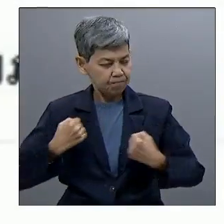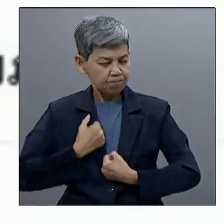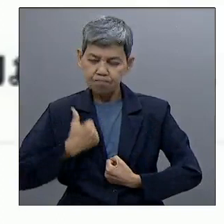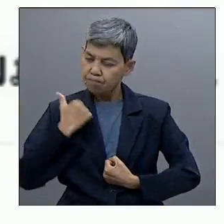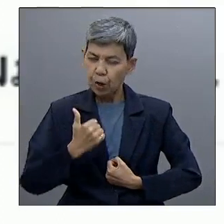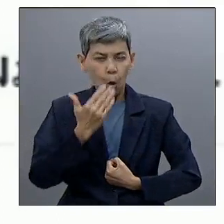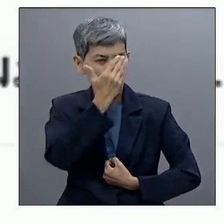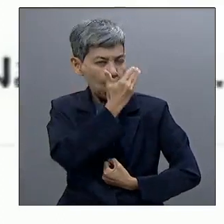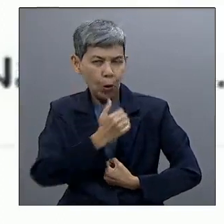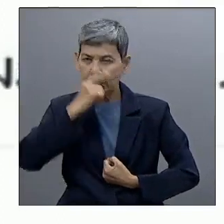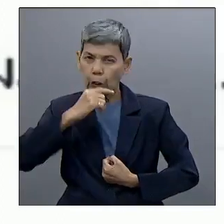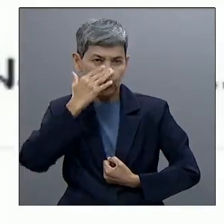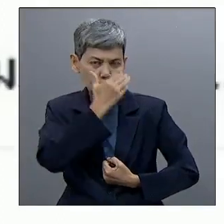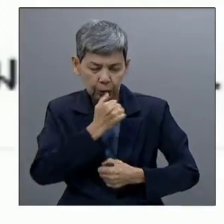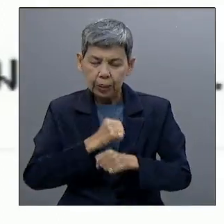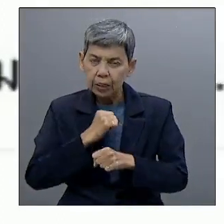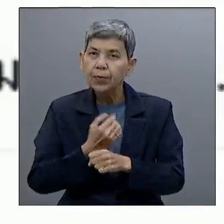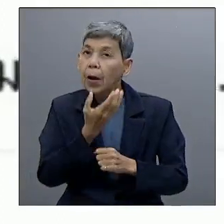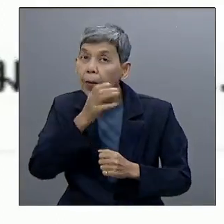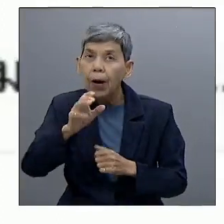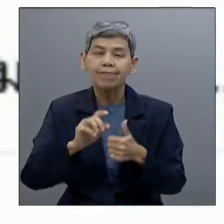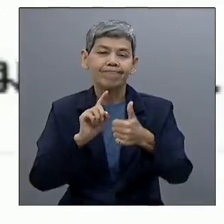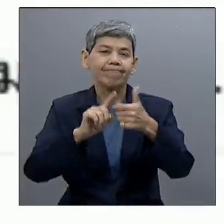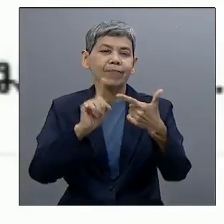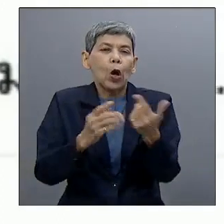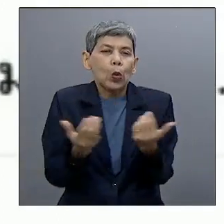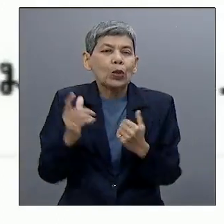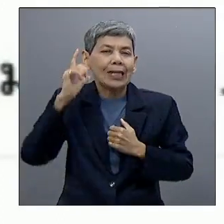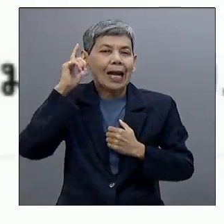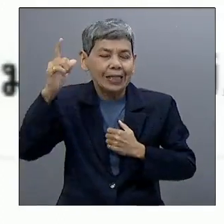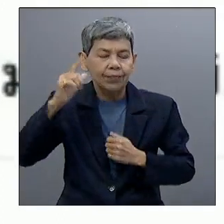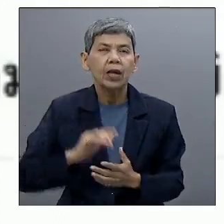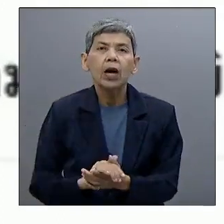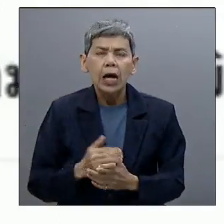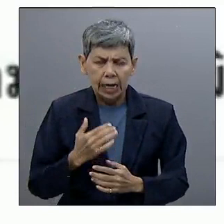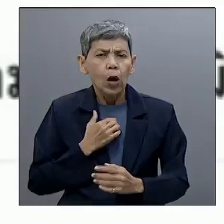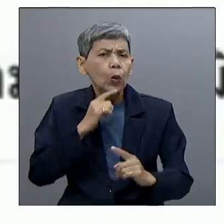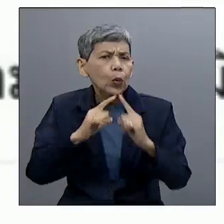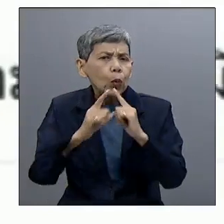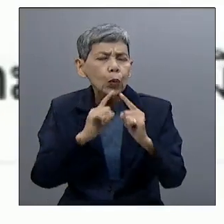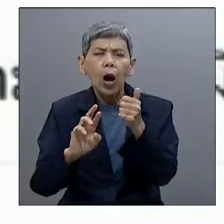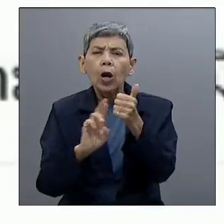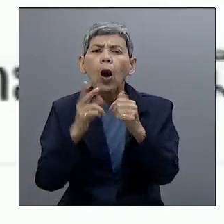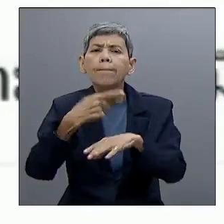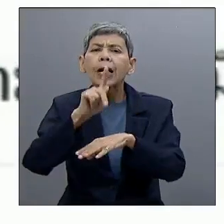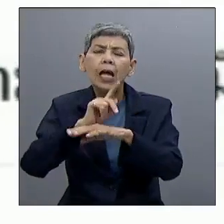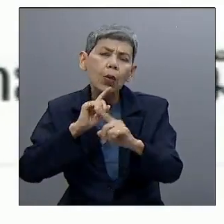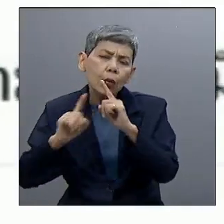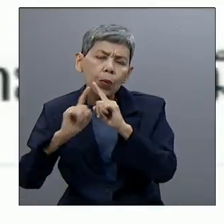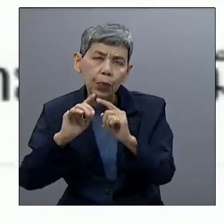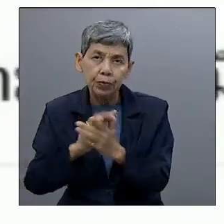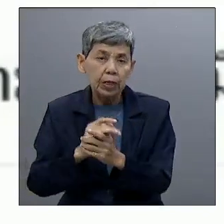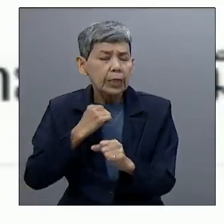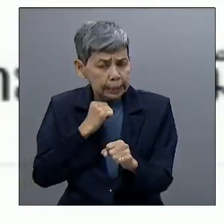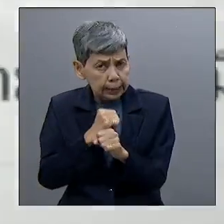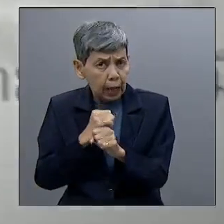ที่ชูความเป็นไทยมารีโพสต์คุณแพทองธารค่ะแล้วก็บอกว่าจะไปคุยกับรองประธานซอฟต์พาวเวอร์ว่าจะท